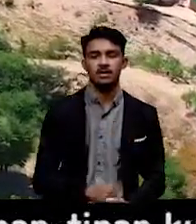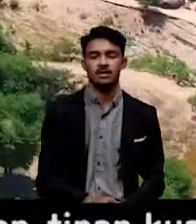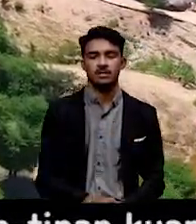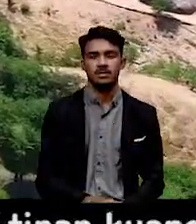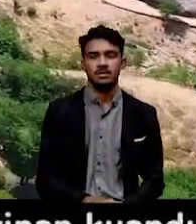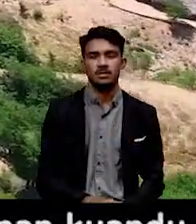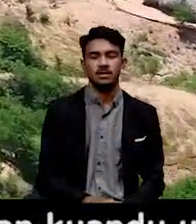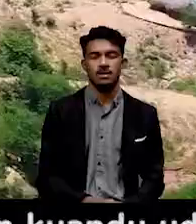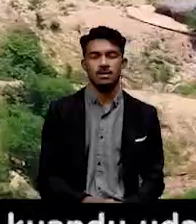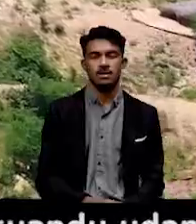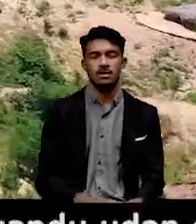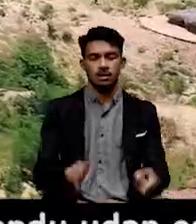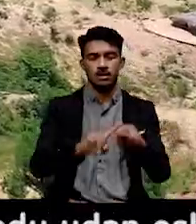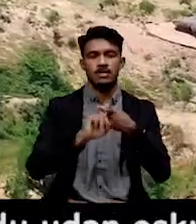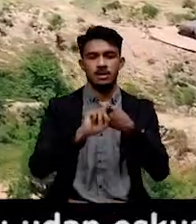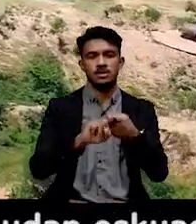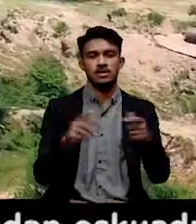em relação ao